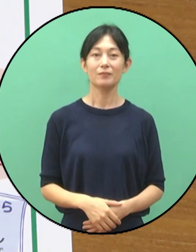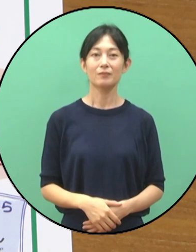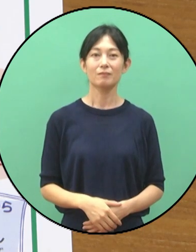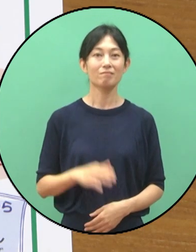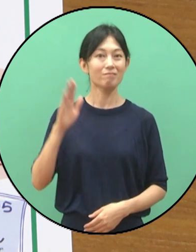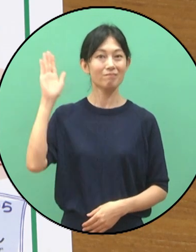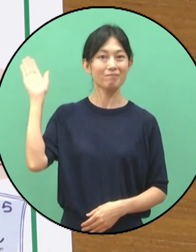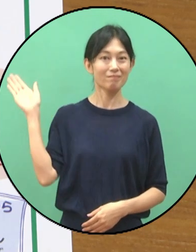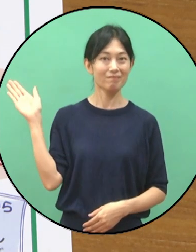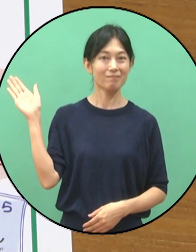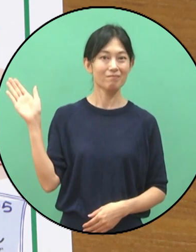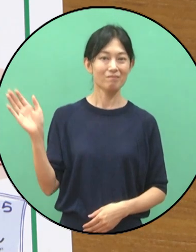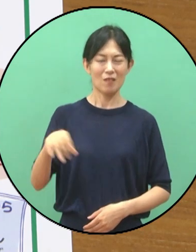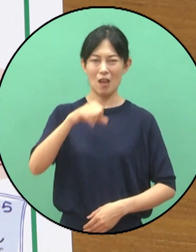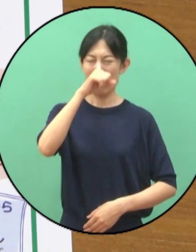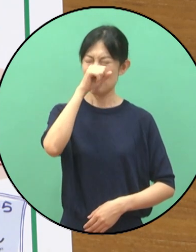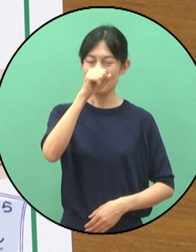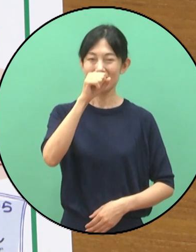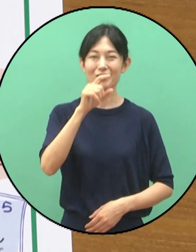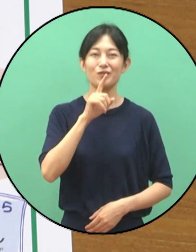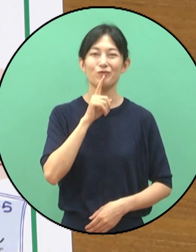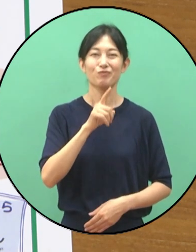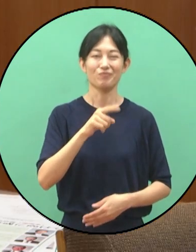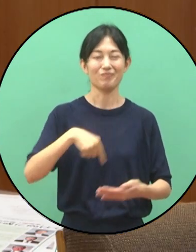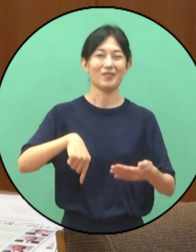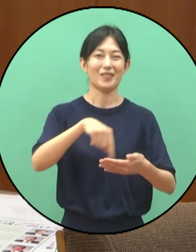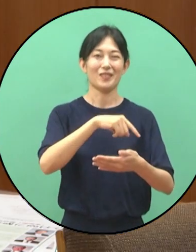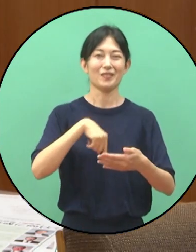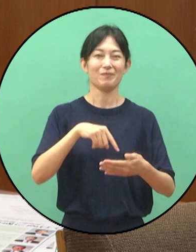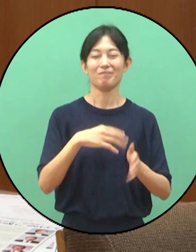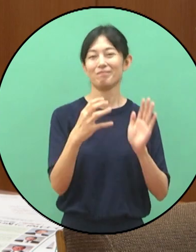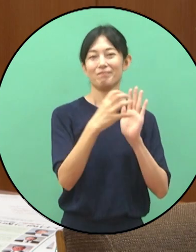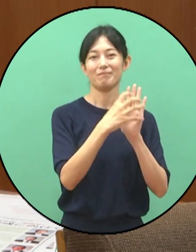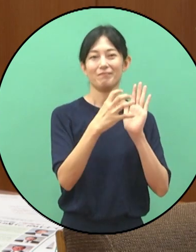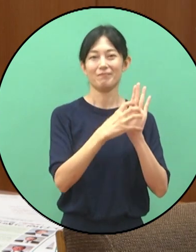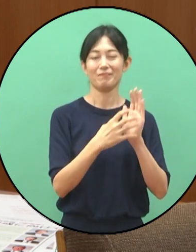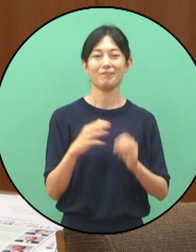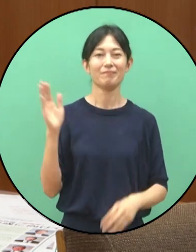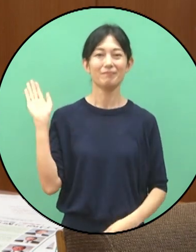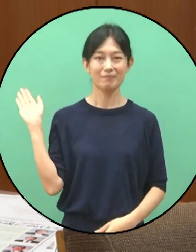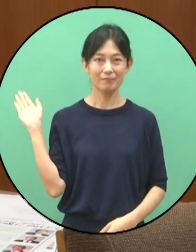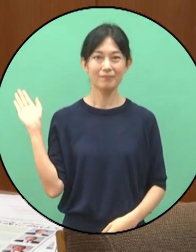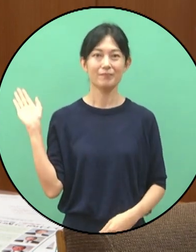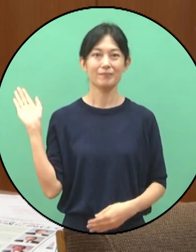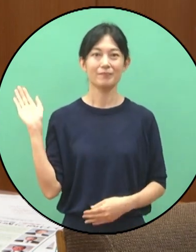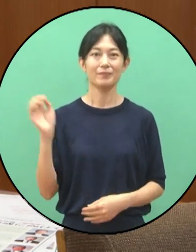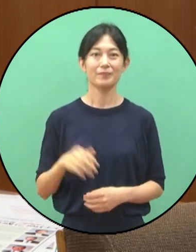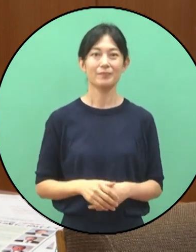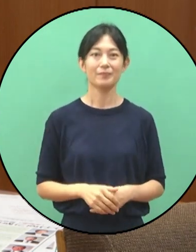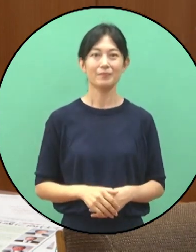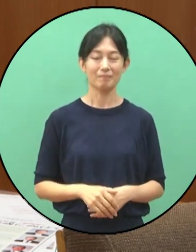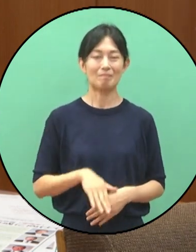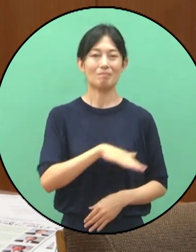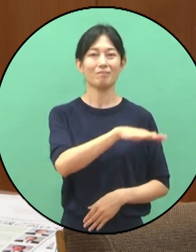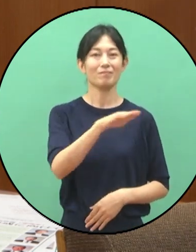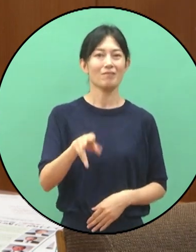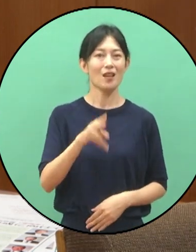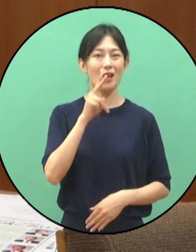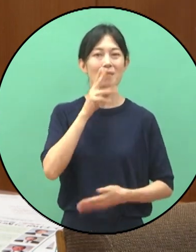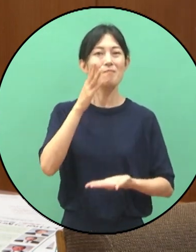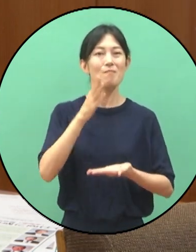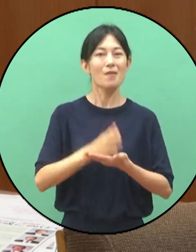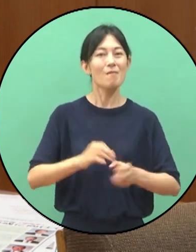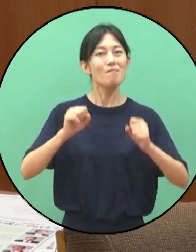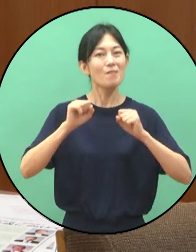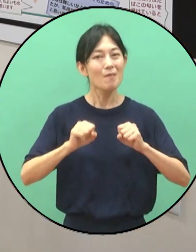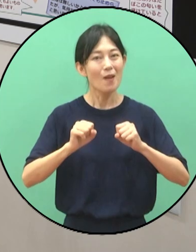ことでいいことがあるよっていったところを吸ってる方にお見せしてですね、禁煙しましょうといった啓蒙活動を